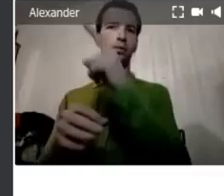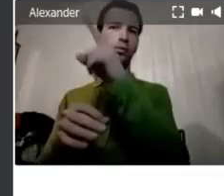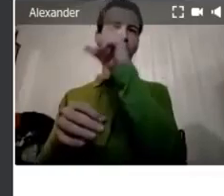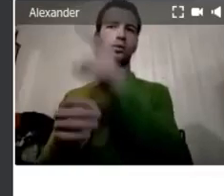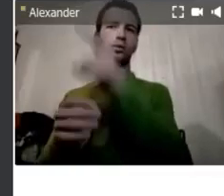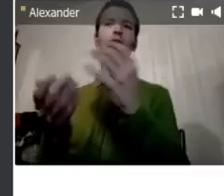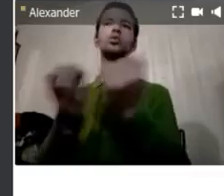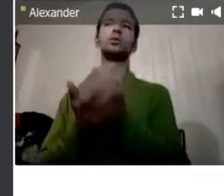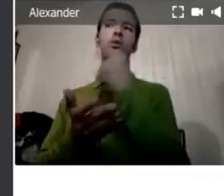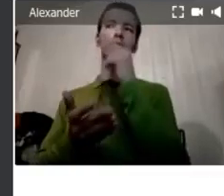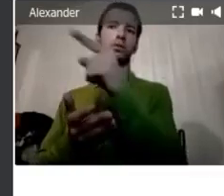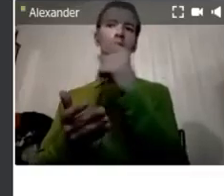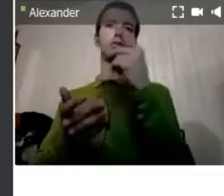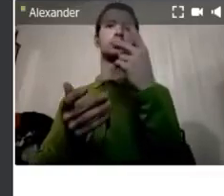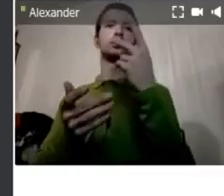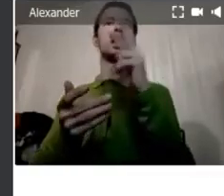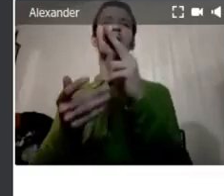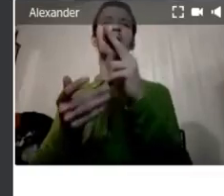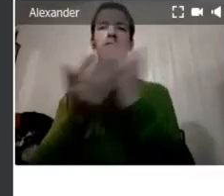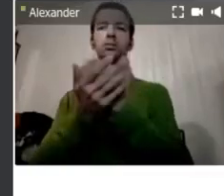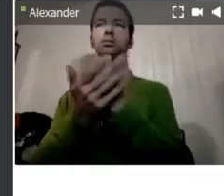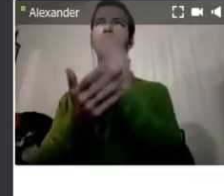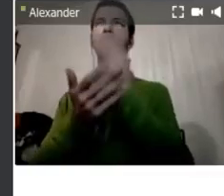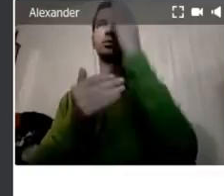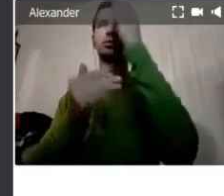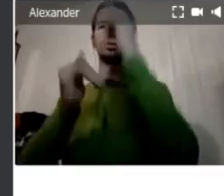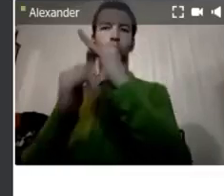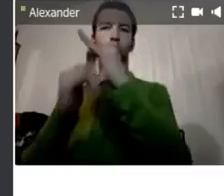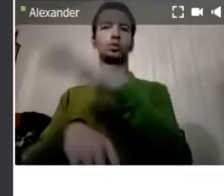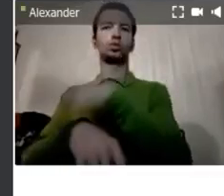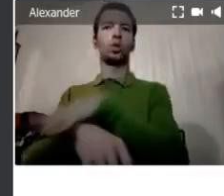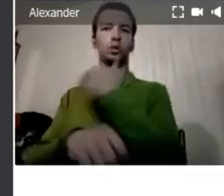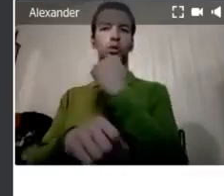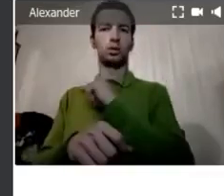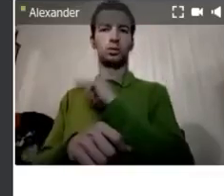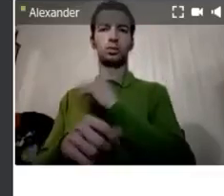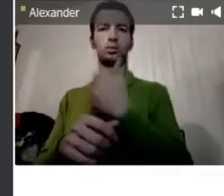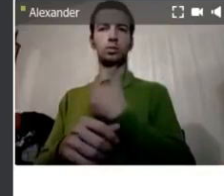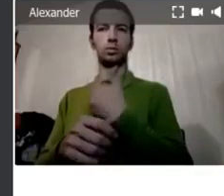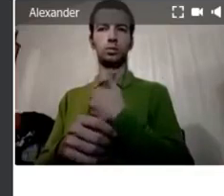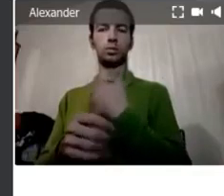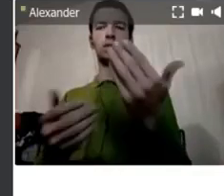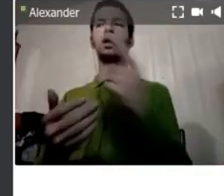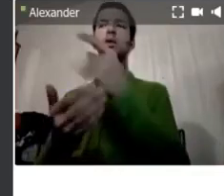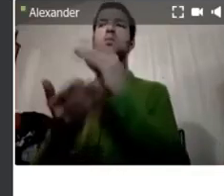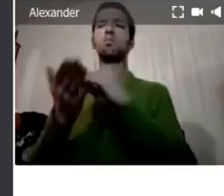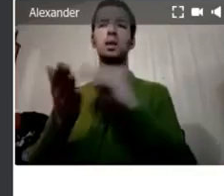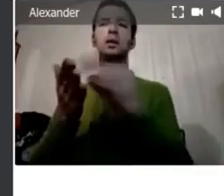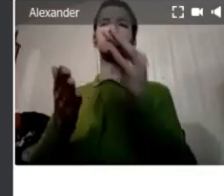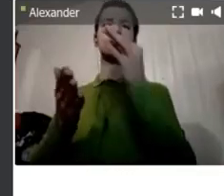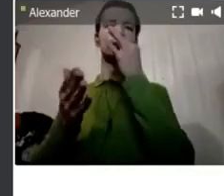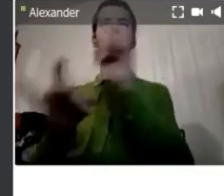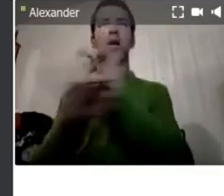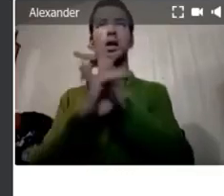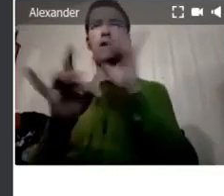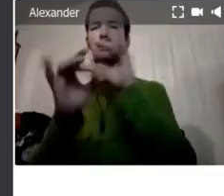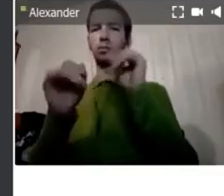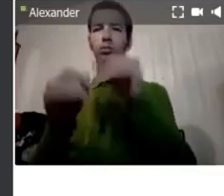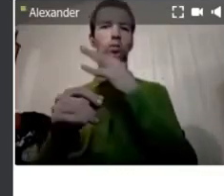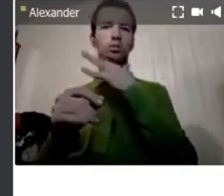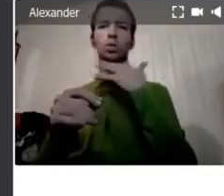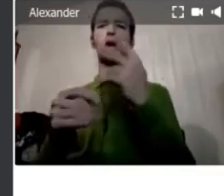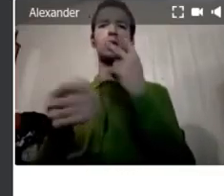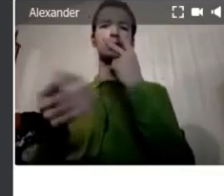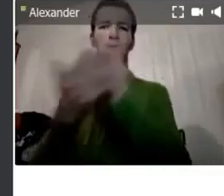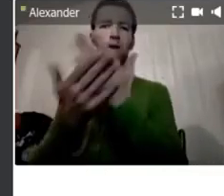я уже показал как. По фактам, если посмотреть, там совсем другое. У нас, скажем